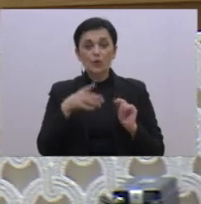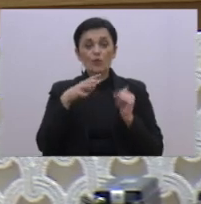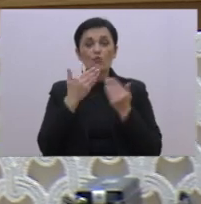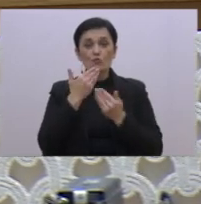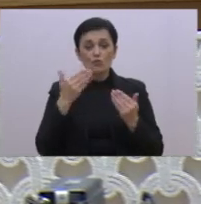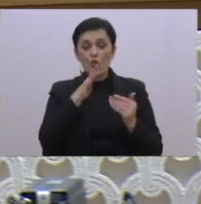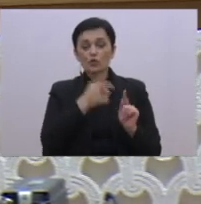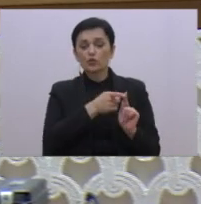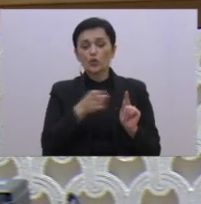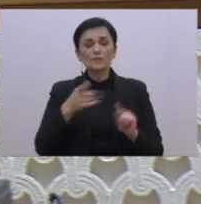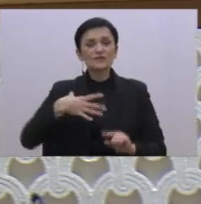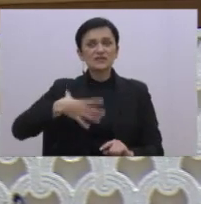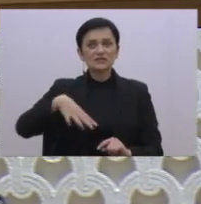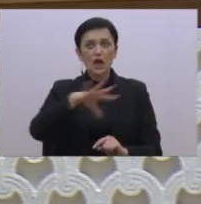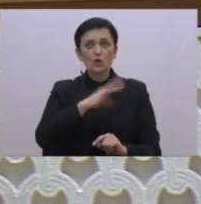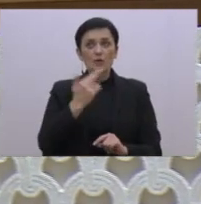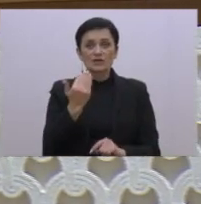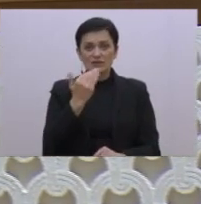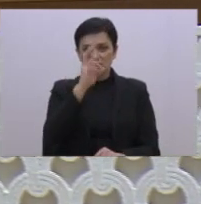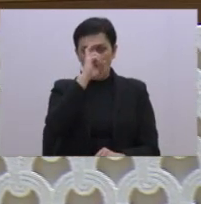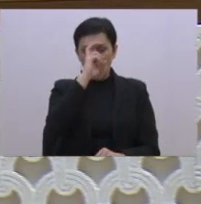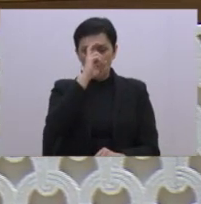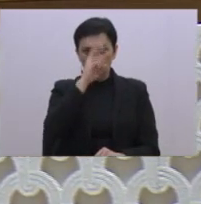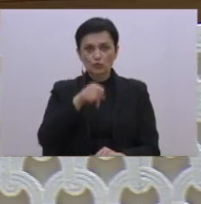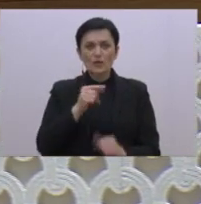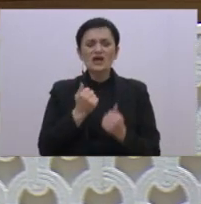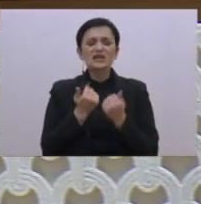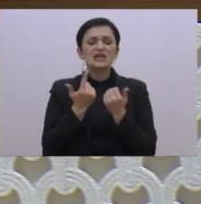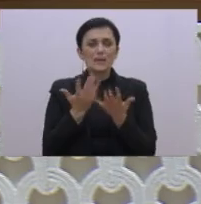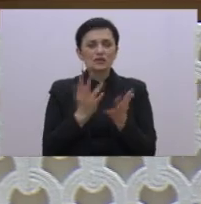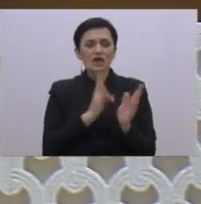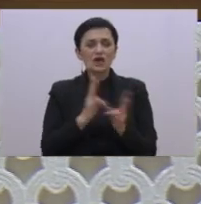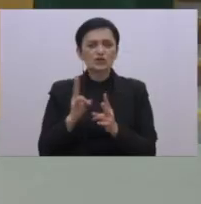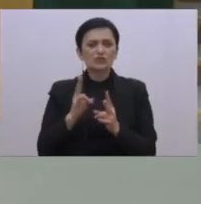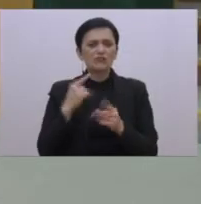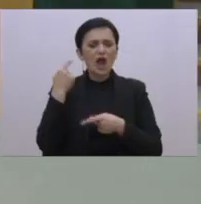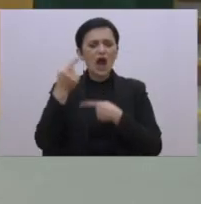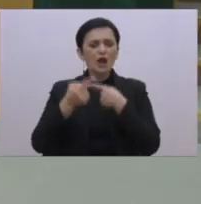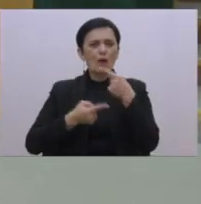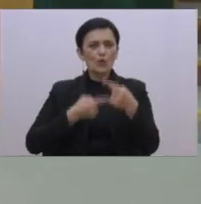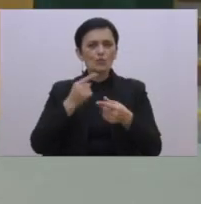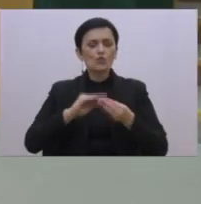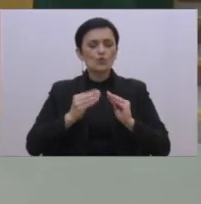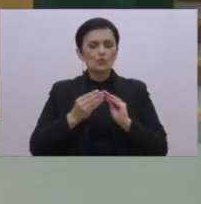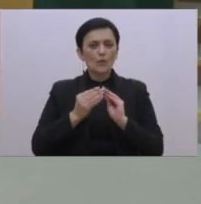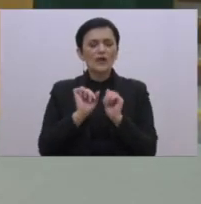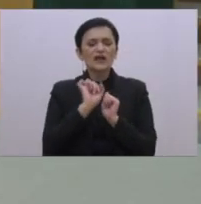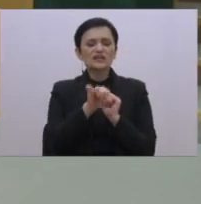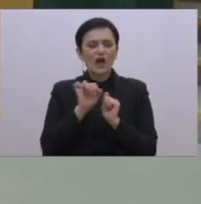ბოლო წლების განმავლობაში საქართველოს და მის ხელისუფლებას მოხდა რამდენიმე ეპოქალური გამოწვევისთვის თავის